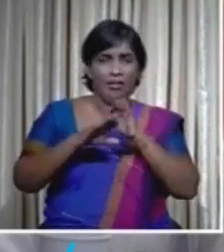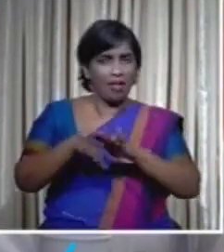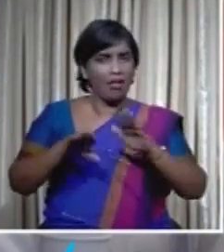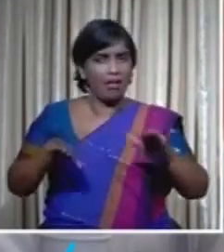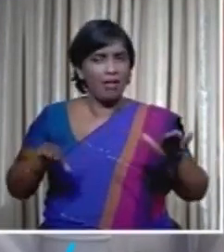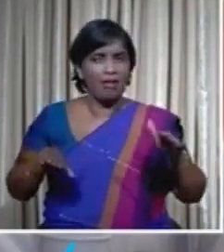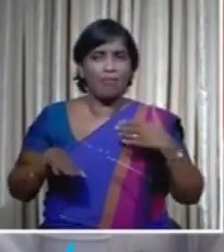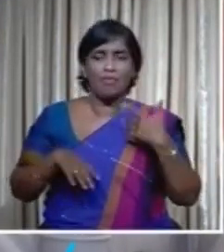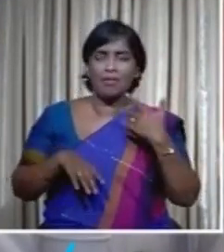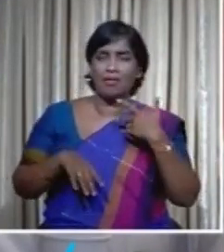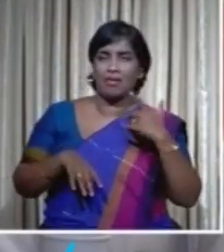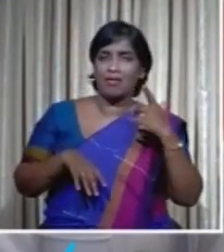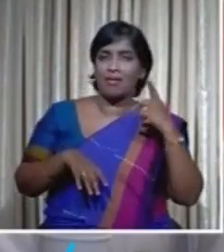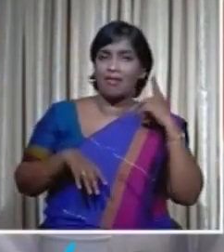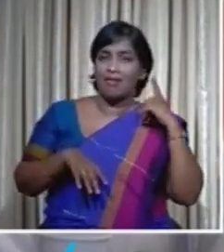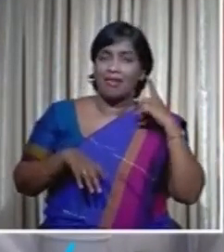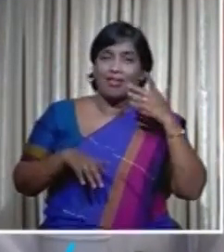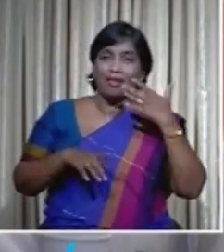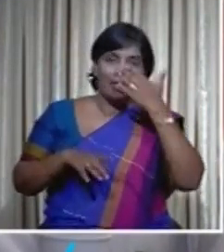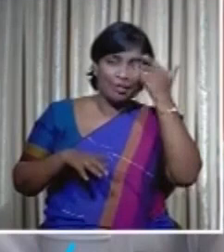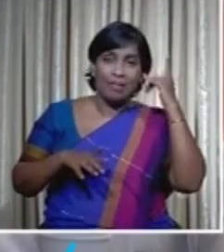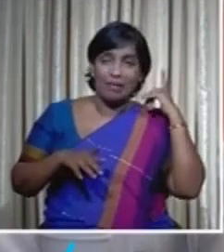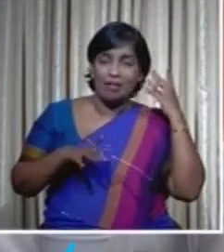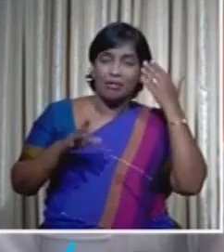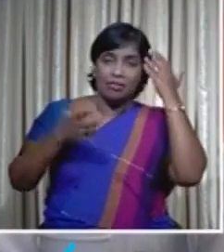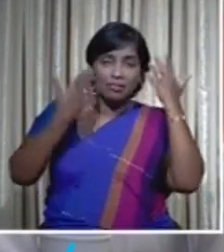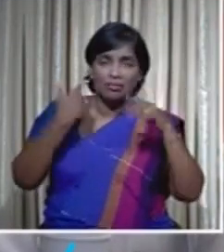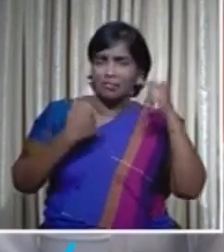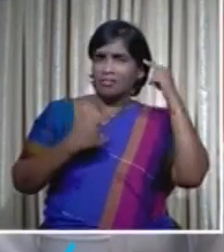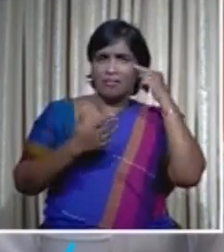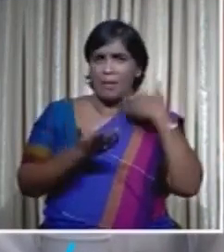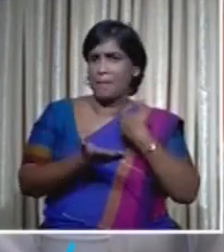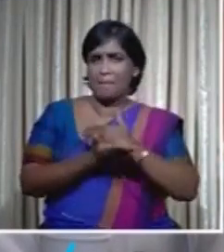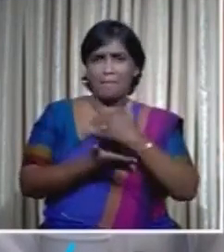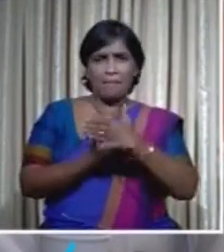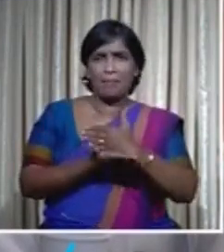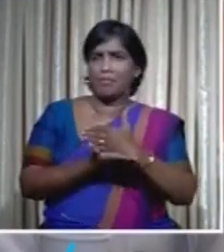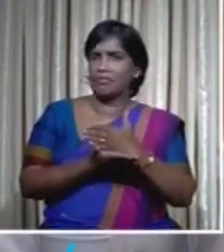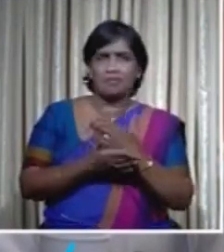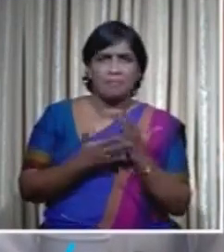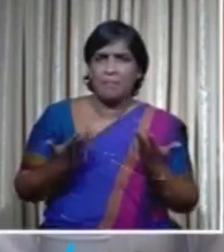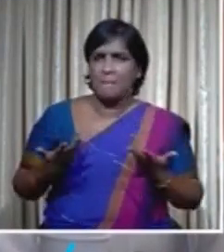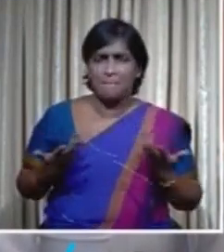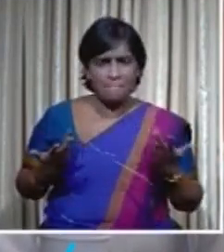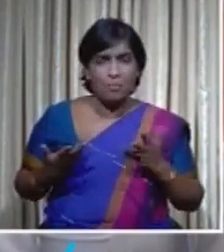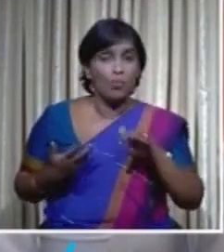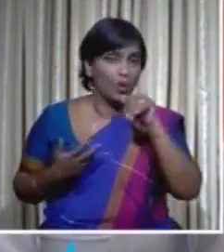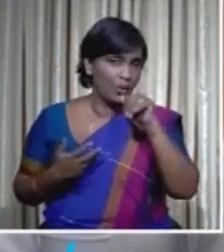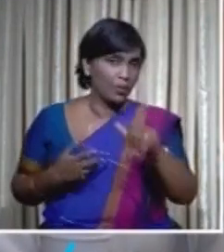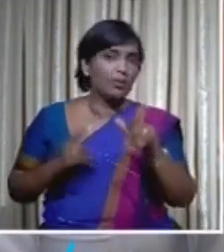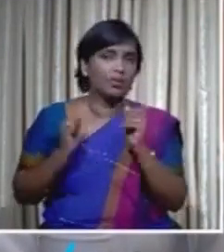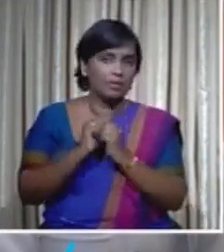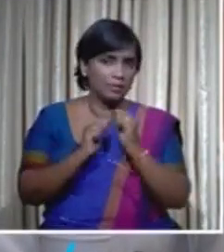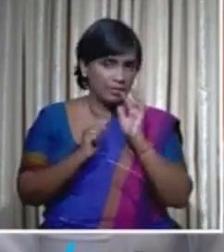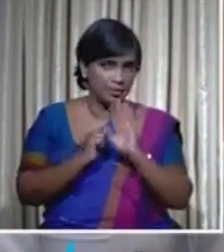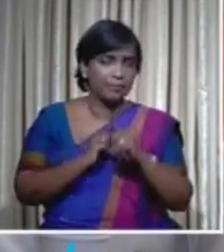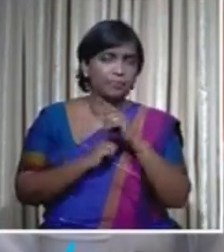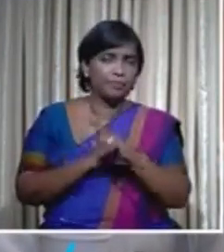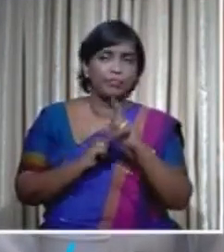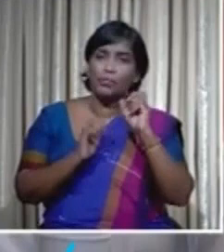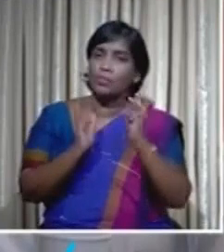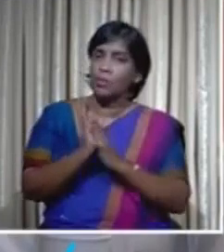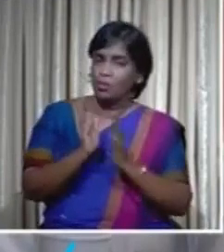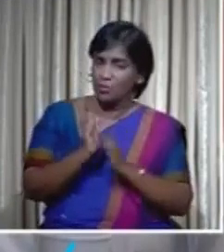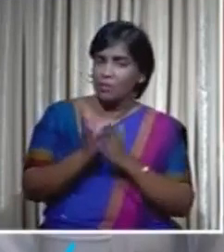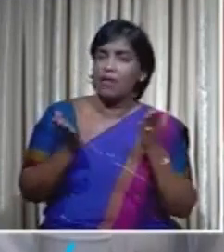கொள்வதிலே எந்த இடையூறும் இல்லை என்பதை நீங்கள் அறிவியுங்கள். அது இந்த நாட்டுக்கு மிக பொருத்தமானதாக அமையும். இங்கே 19 ஆணைக்குழுக்கள் இருக்கின்றன,